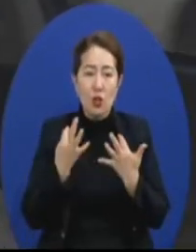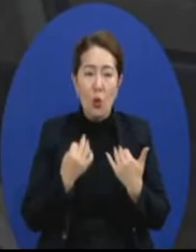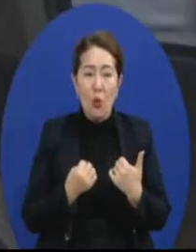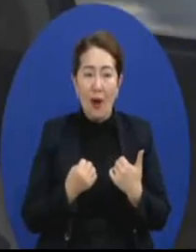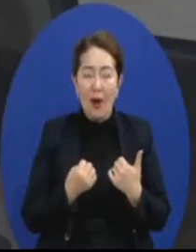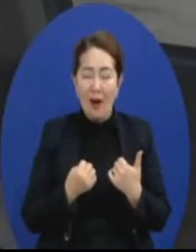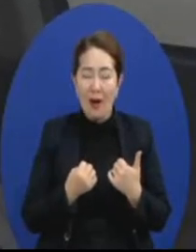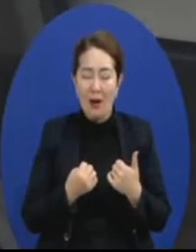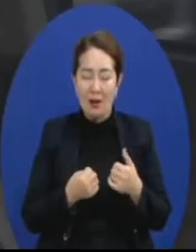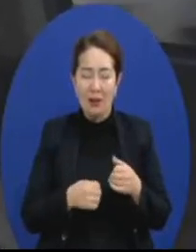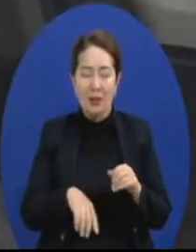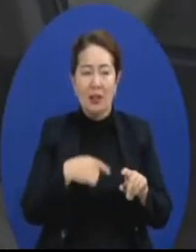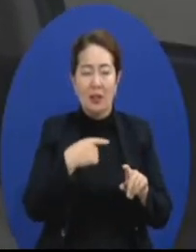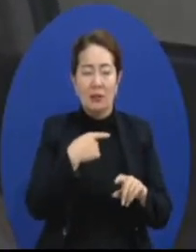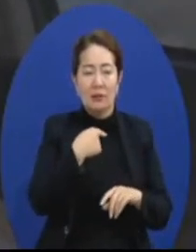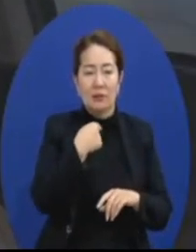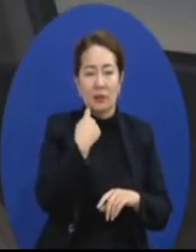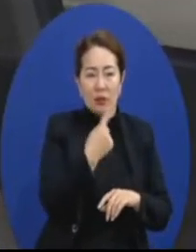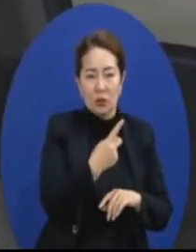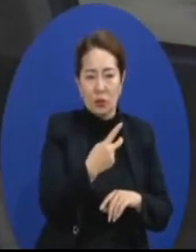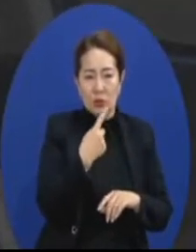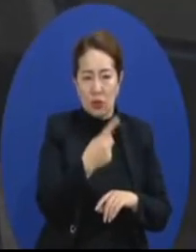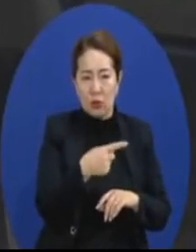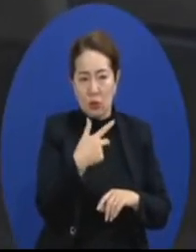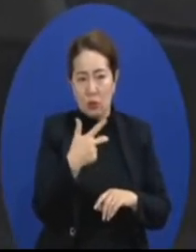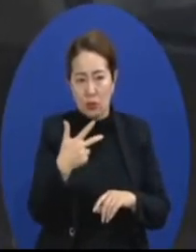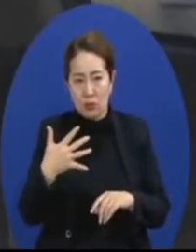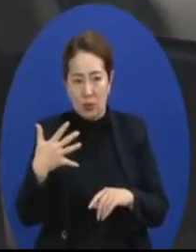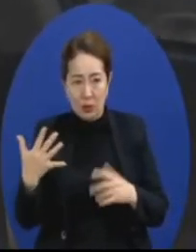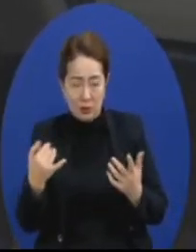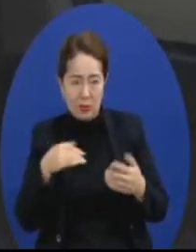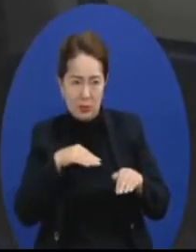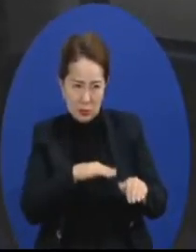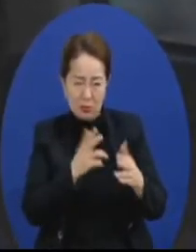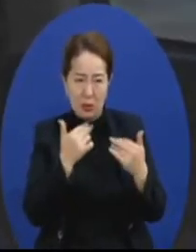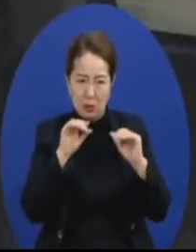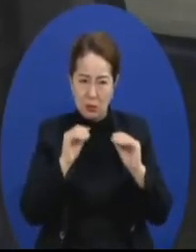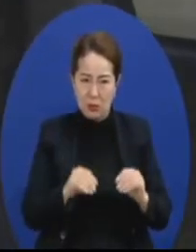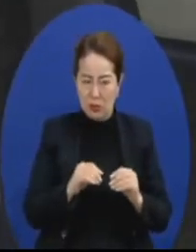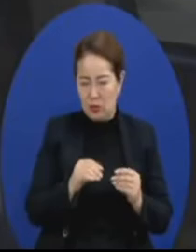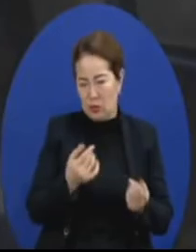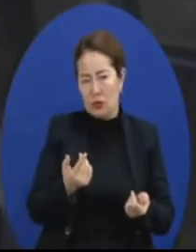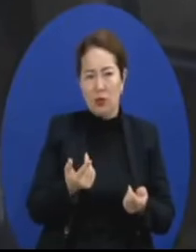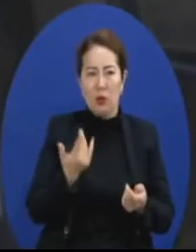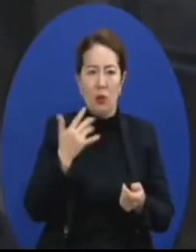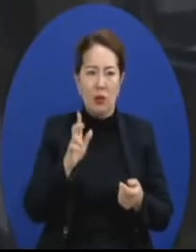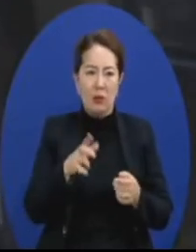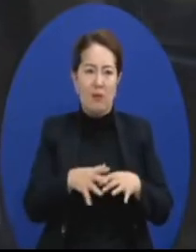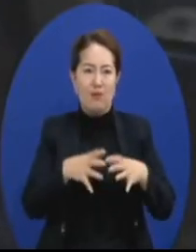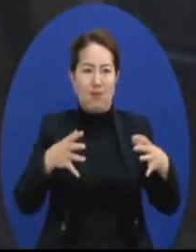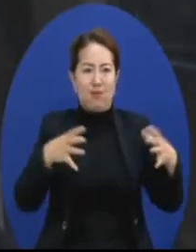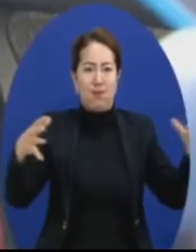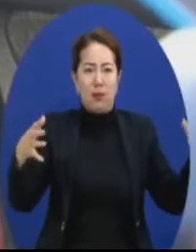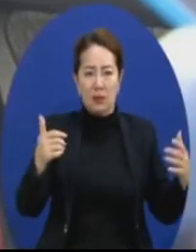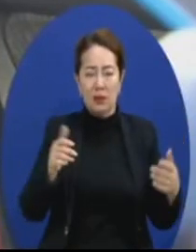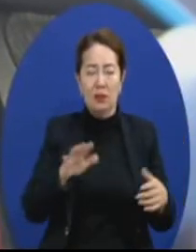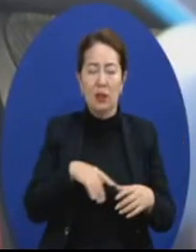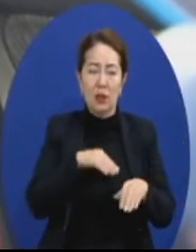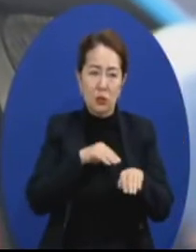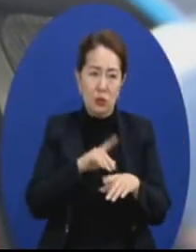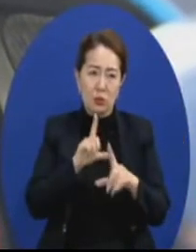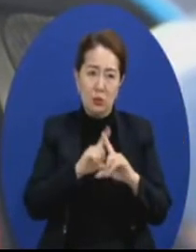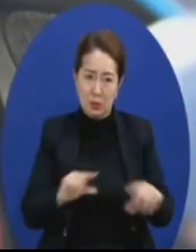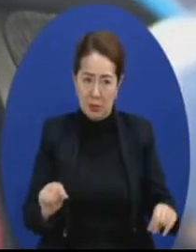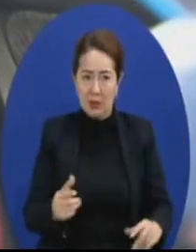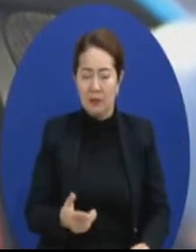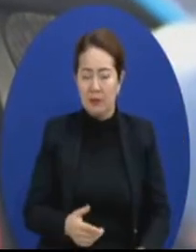аюу нөгөө тэг сондгоо тийм ээ тэргээр нь бол болж байна. Тэгээс өөр одоо тэгэл хотод хилжиж л энэ төвжрэл нэрлэх. Би